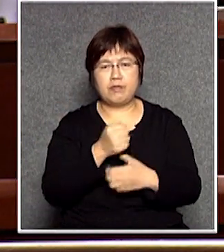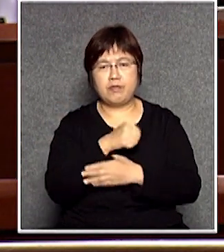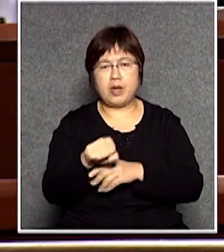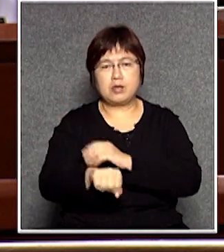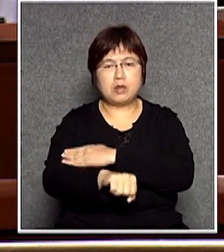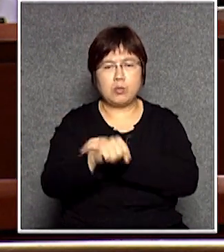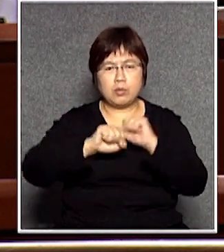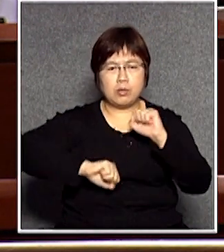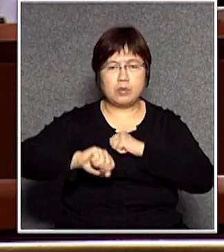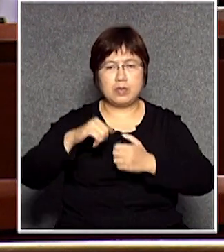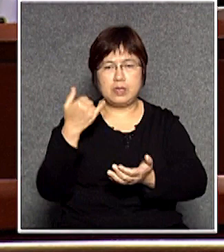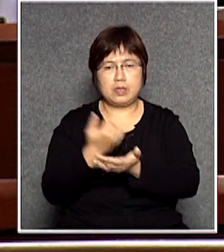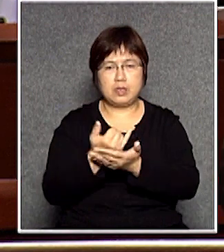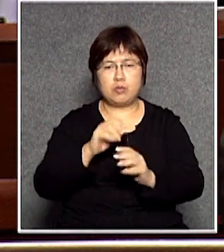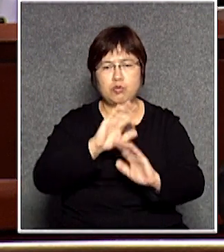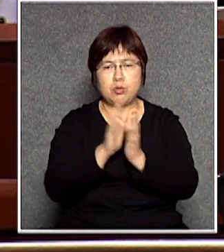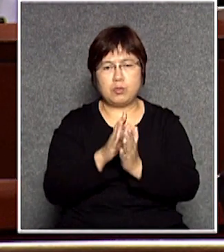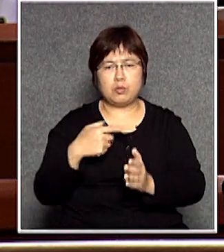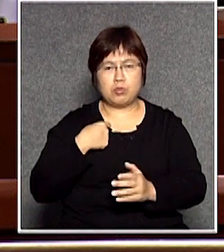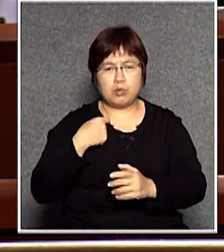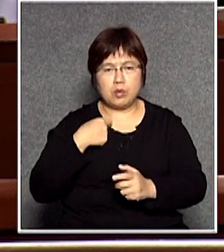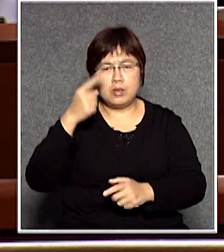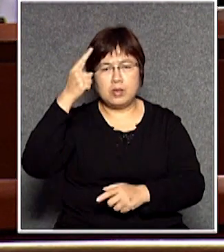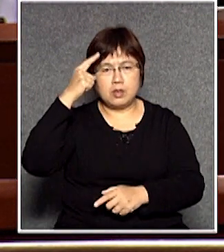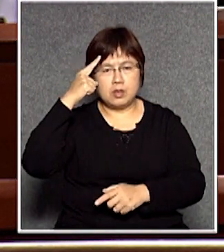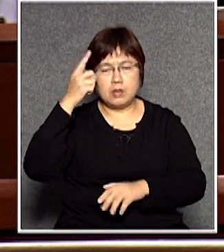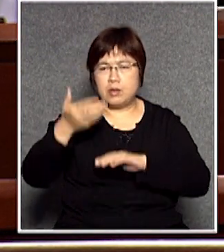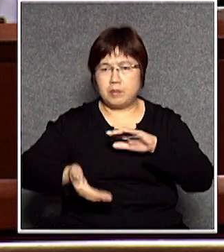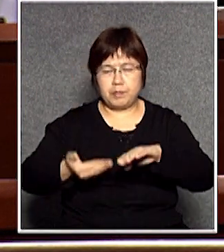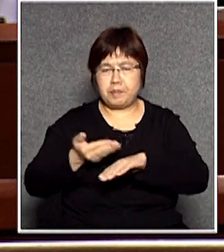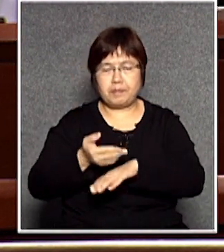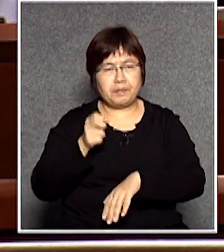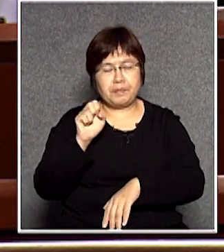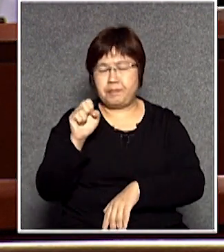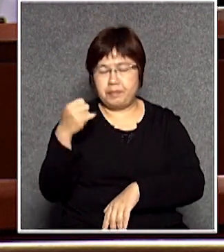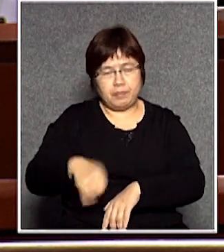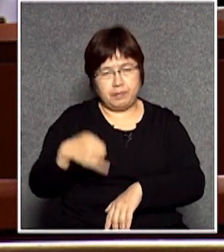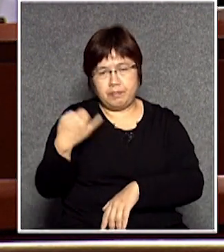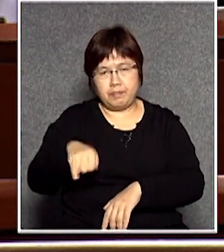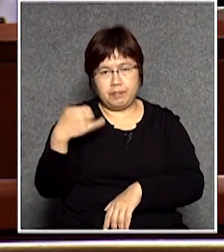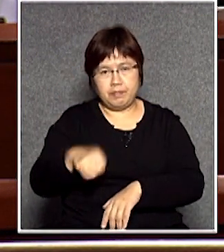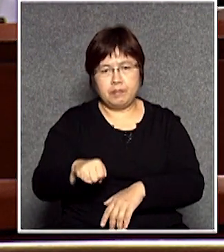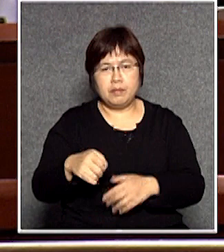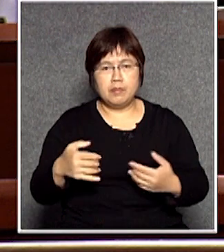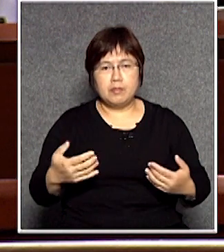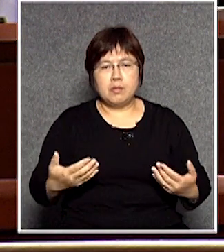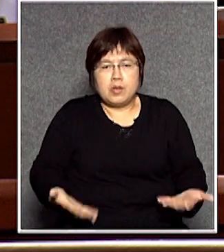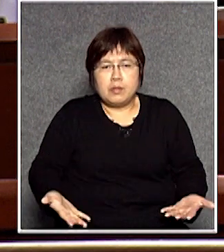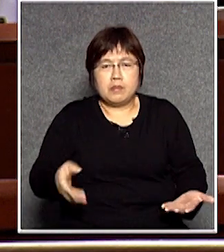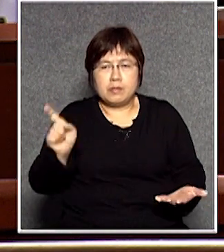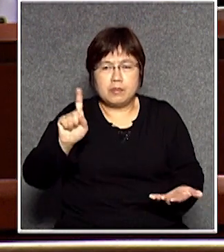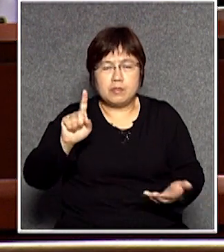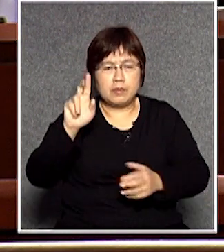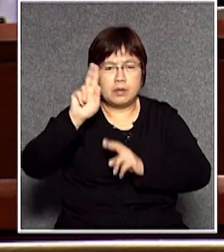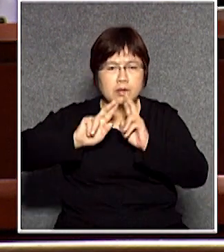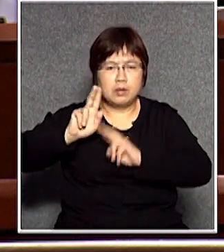去生命的所有的中國人，知道不可以重蹈覆轍。但是今天我們怎樣呢？我們看回歷史